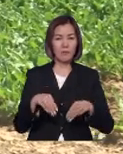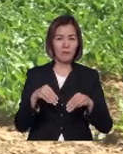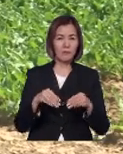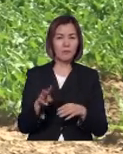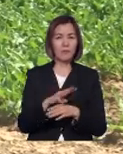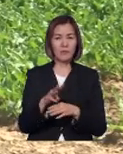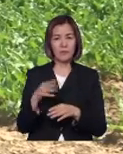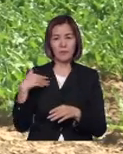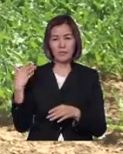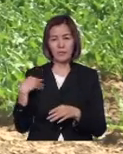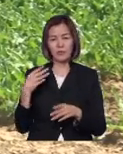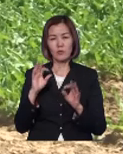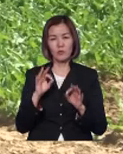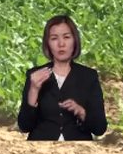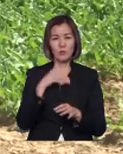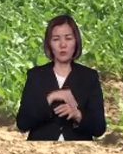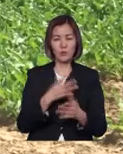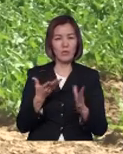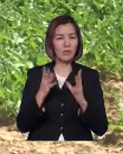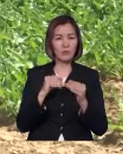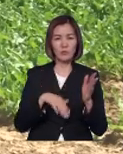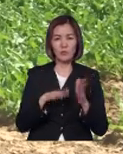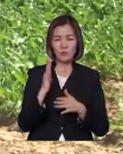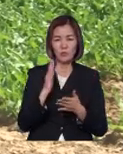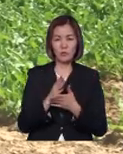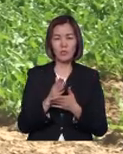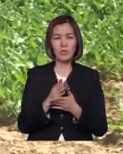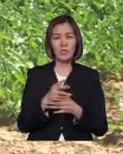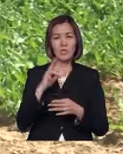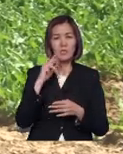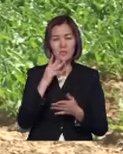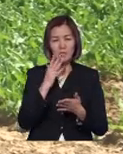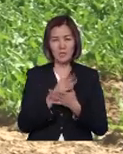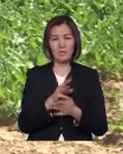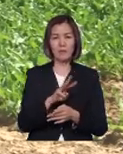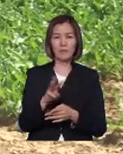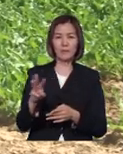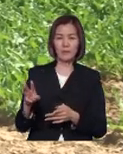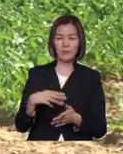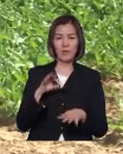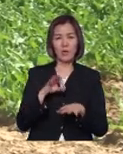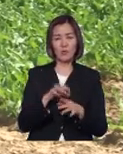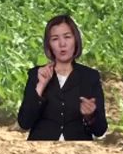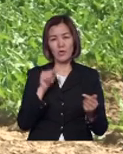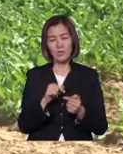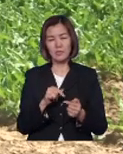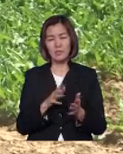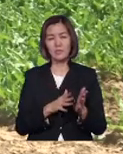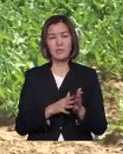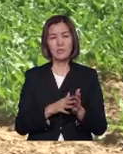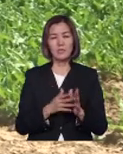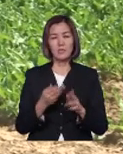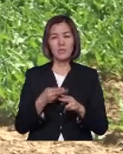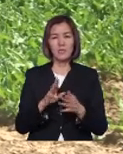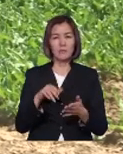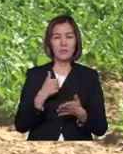препараттарды қолдану керек, дұрыс қандай нәтижеге жетеді, жаңағы зиян кеске қолдандық, ауруға қарсы арам шөптерге. Ең